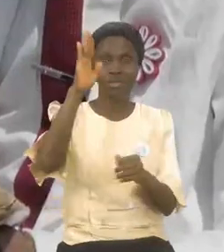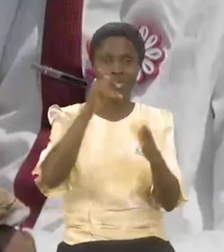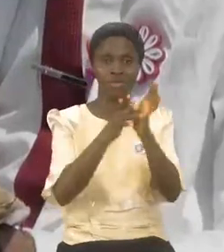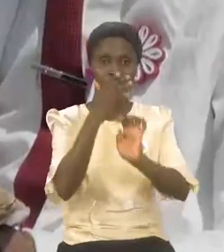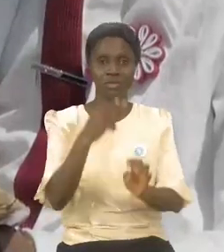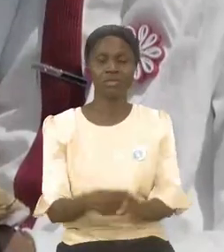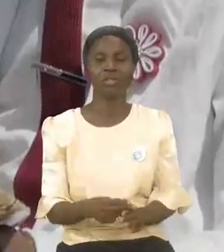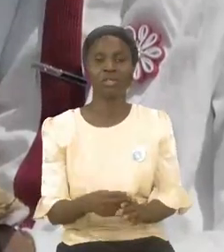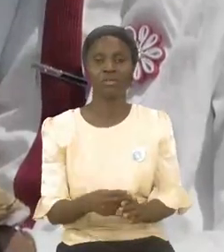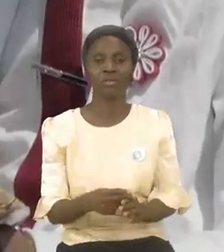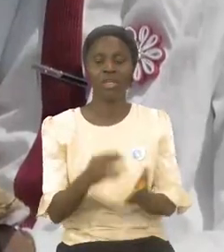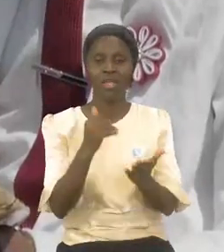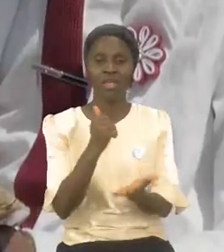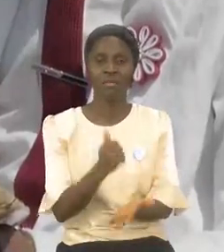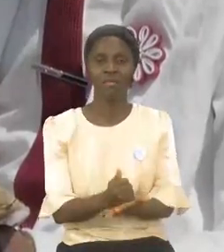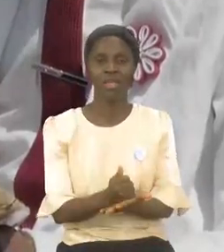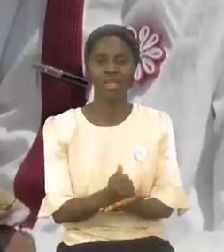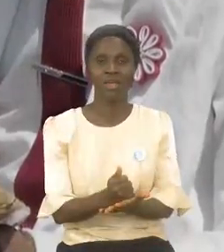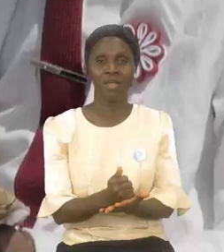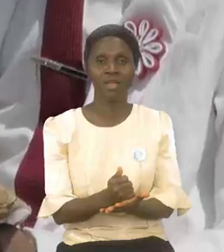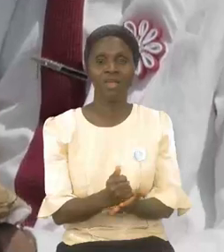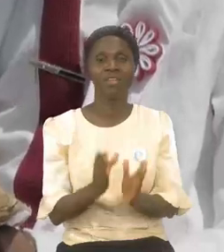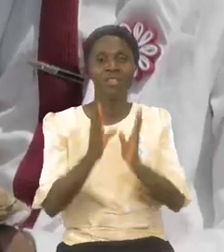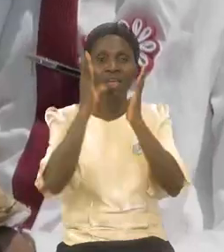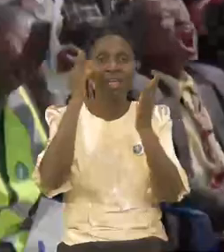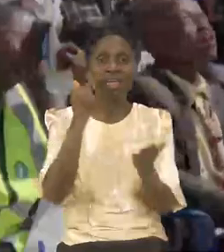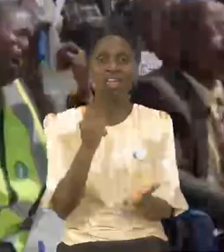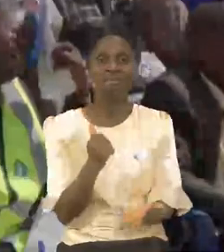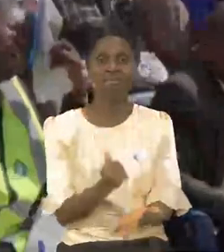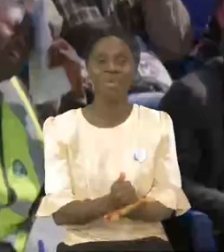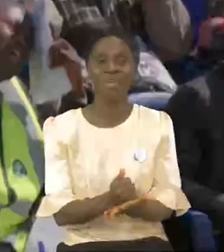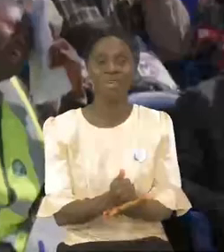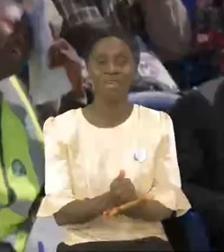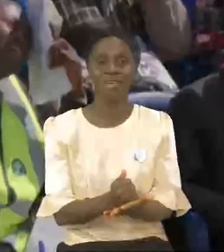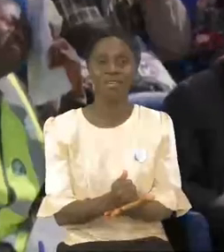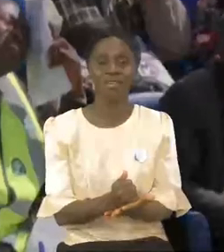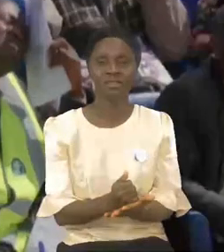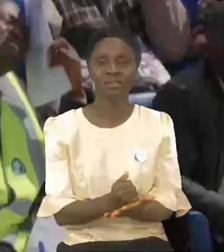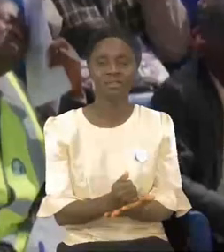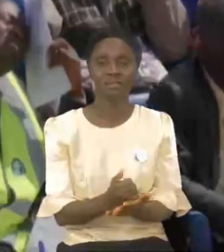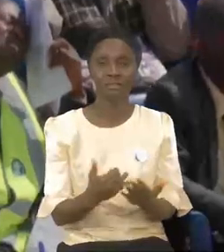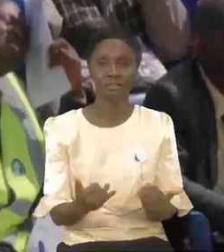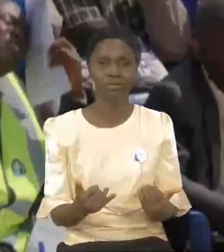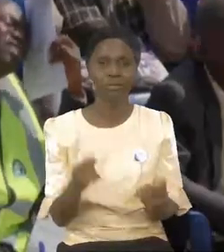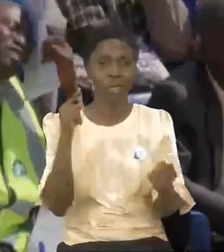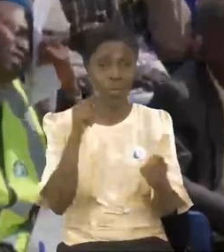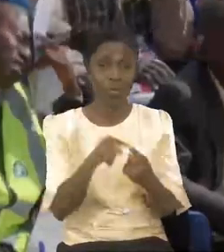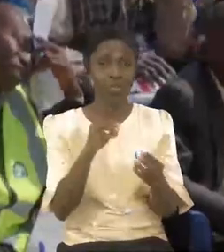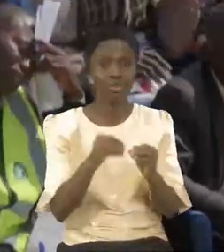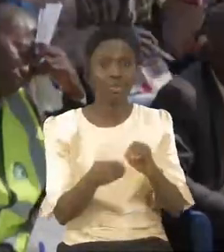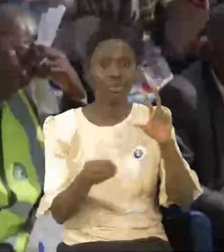Jésus-Christ. Que votre Amen montre que vous allez régner éternellement.